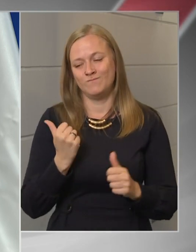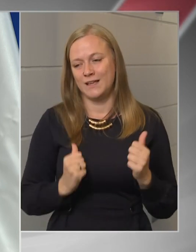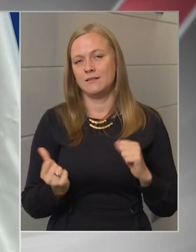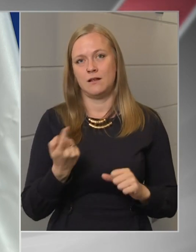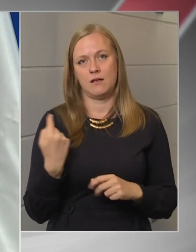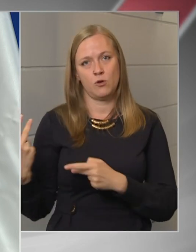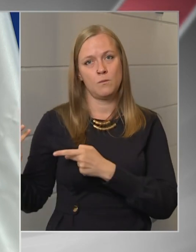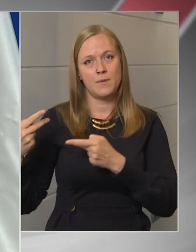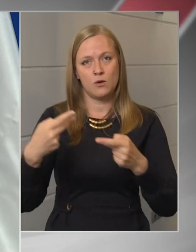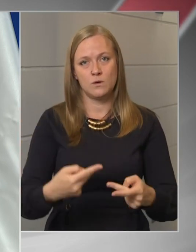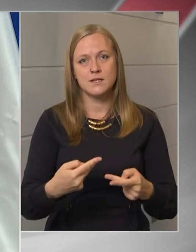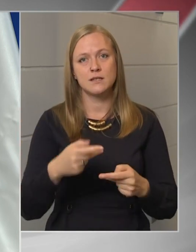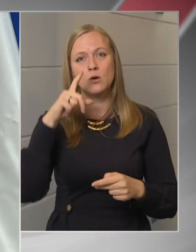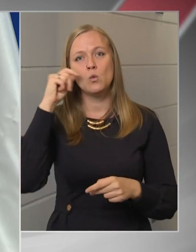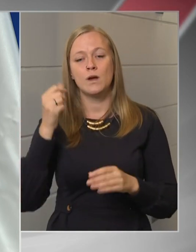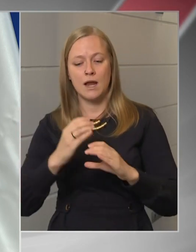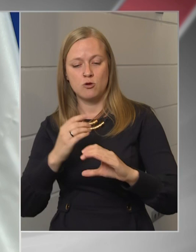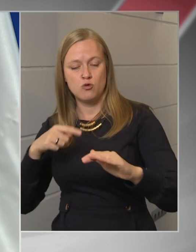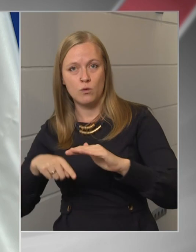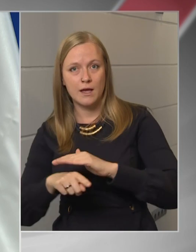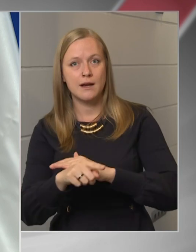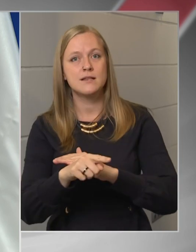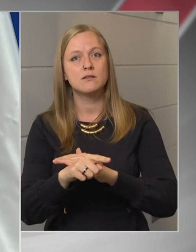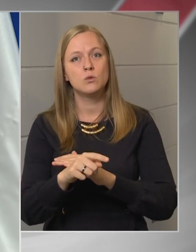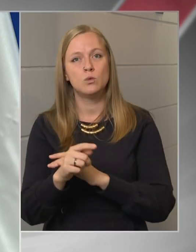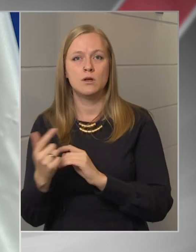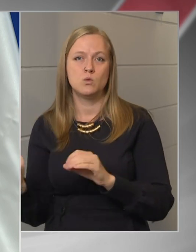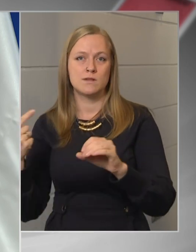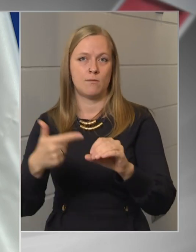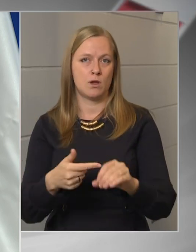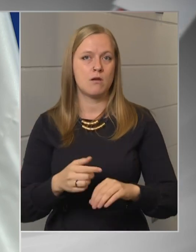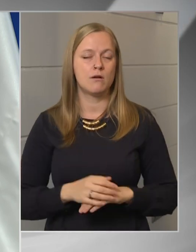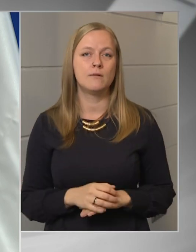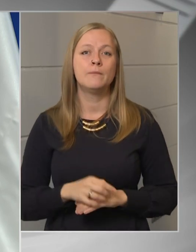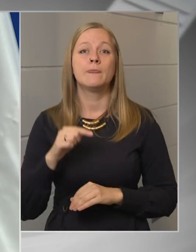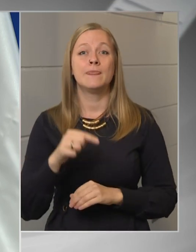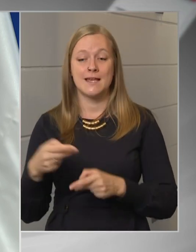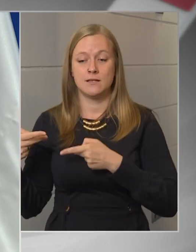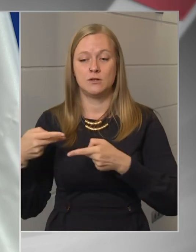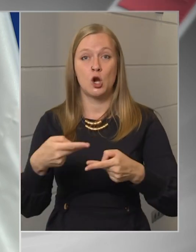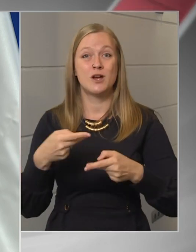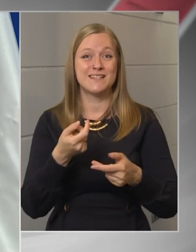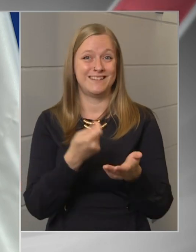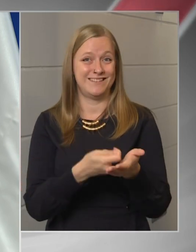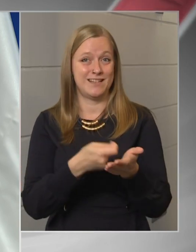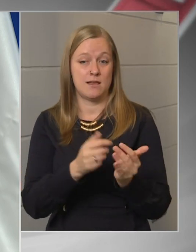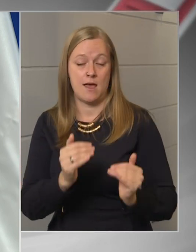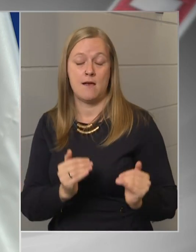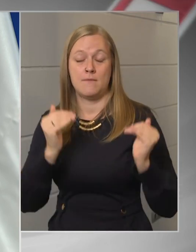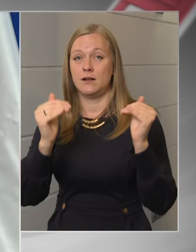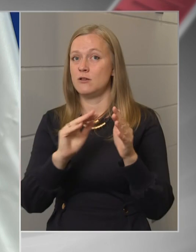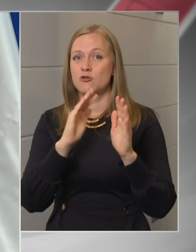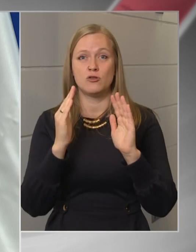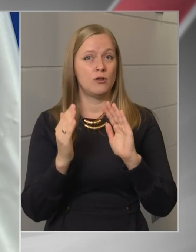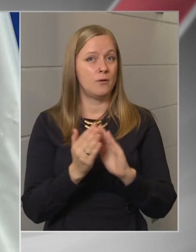kénytelenek behozni az ukrán csővezetéken keresztül üzemanyagot. Ez a tranziddi emelés minden